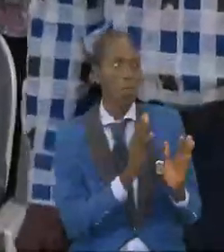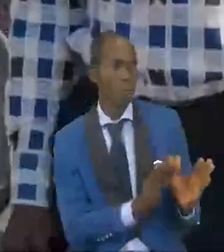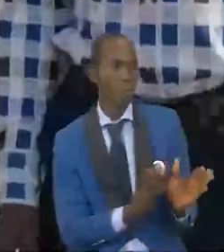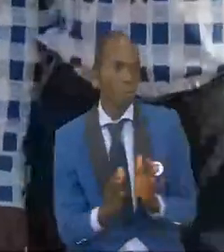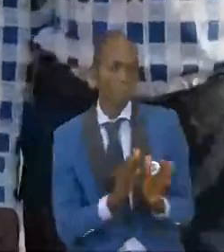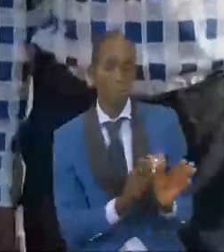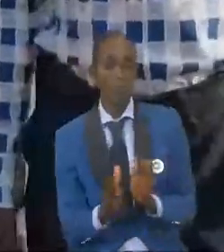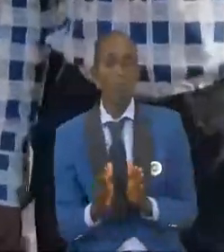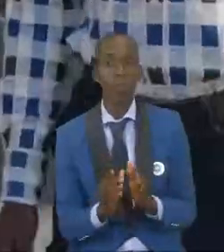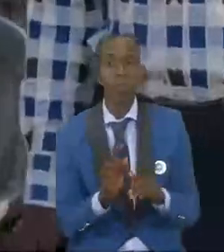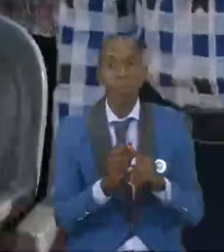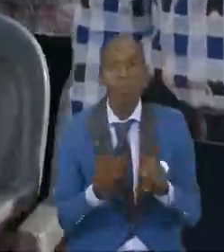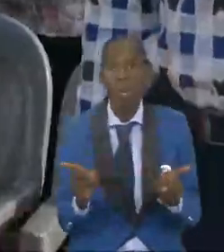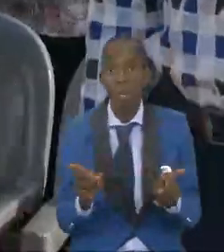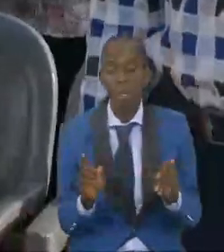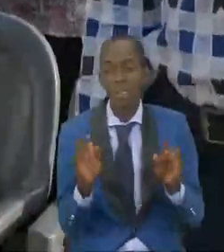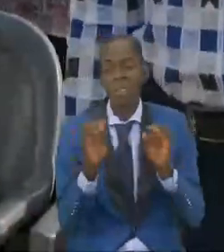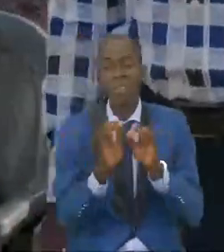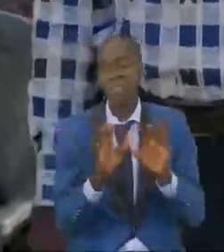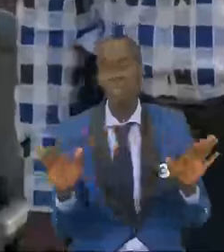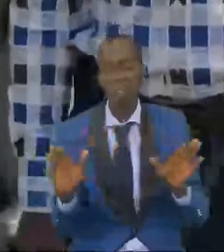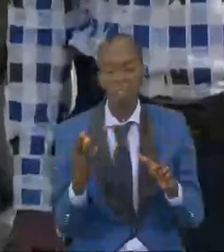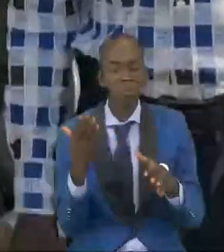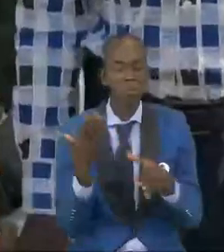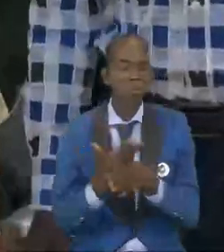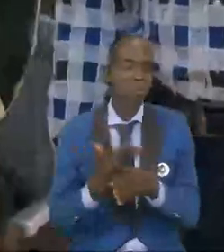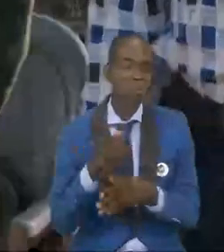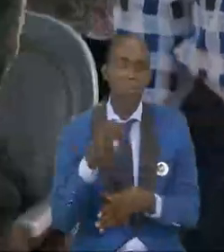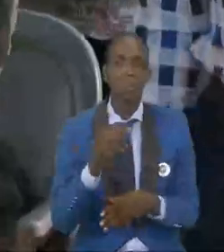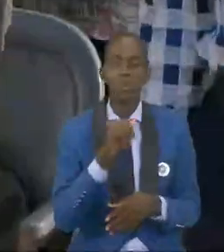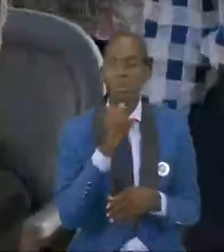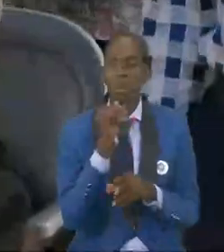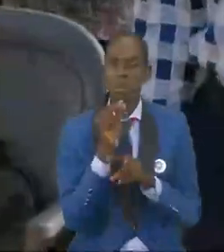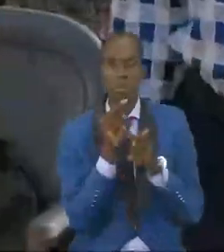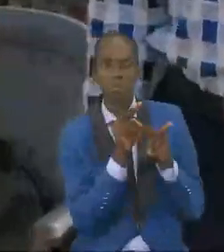au-dessus de tout ce que les conspirateurs planifient